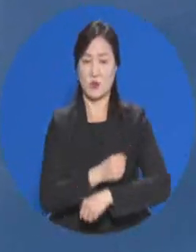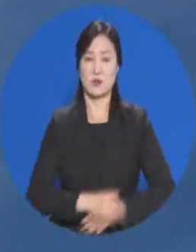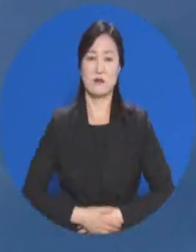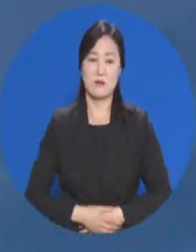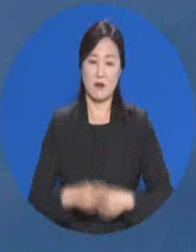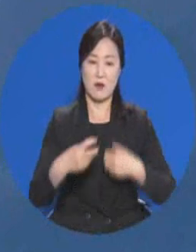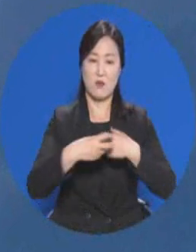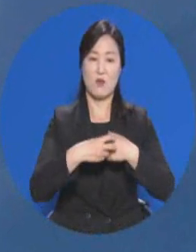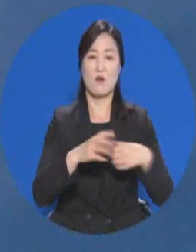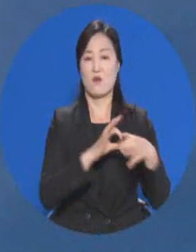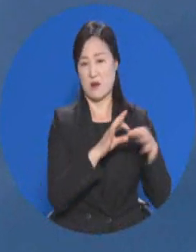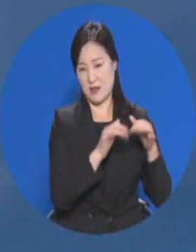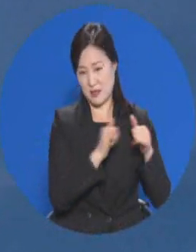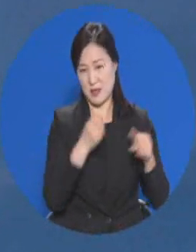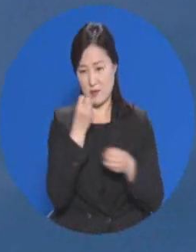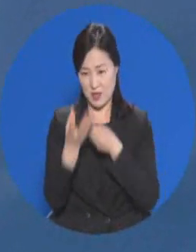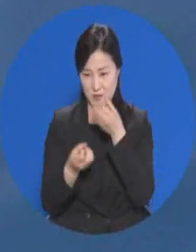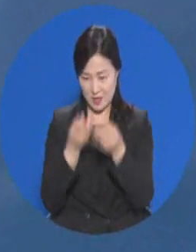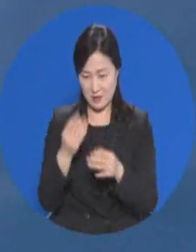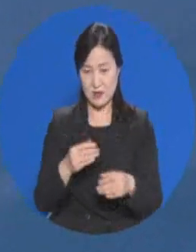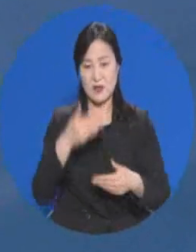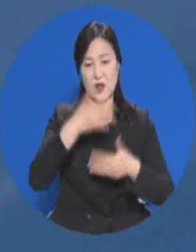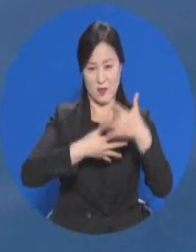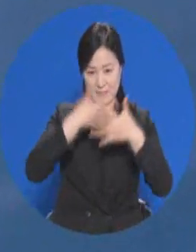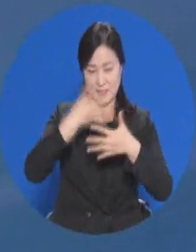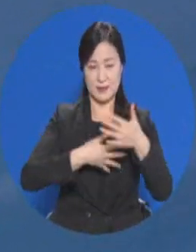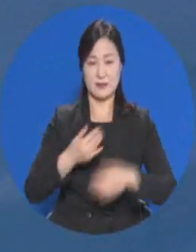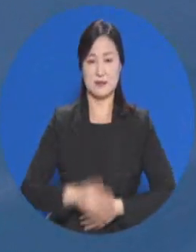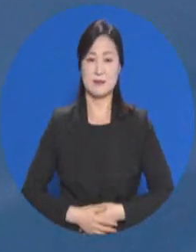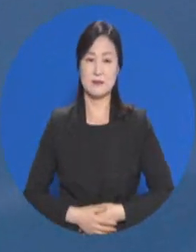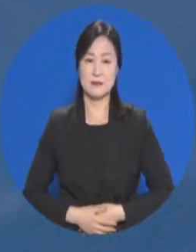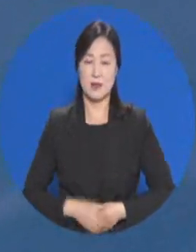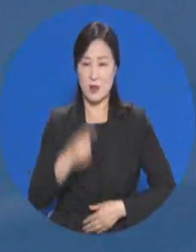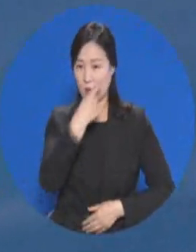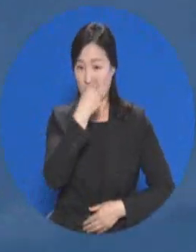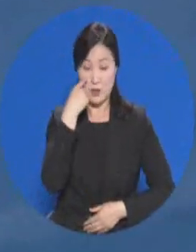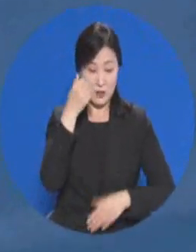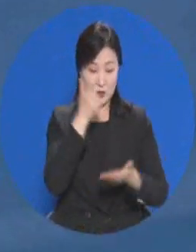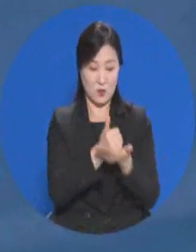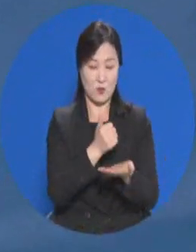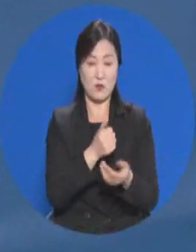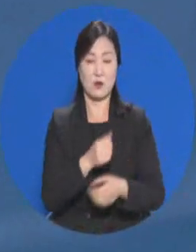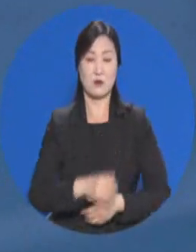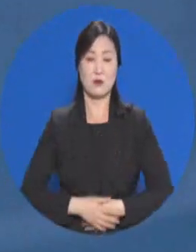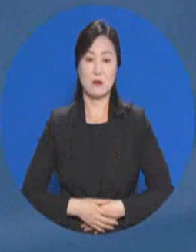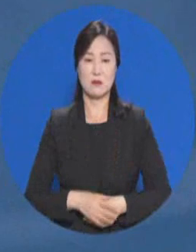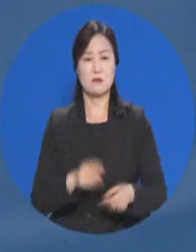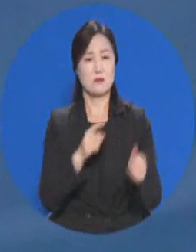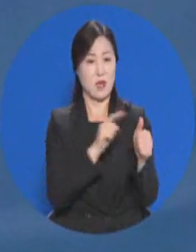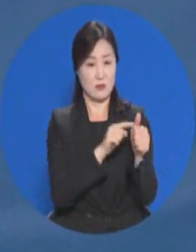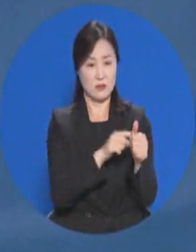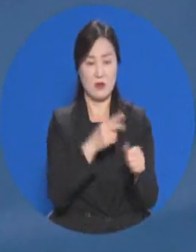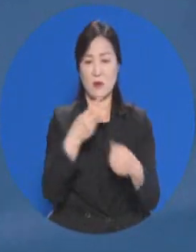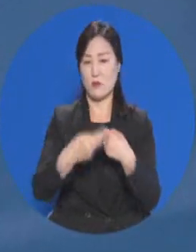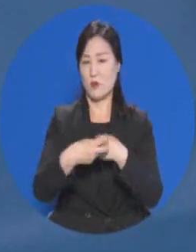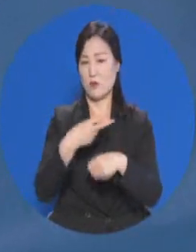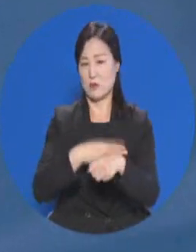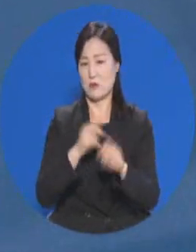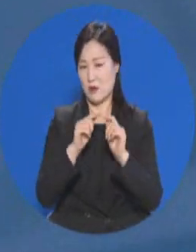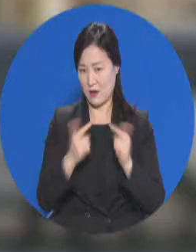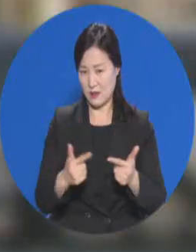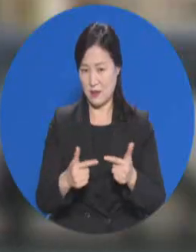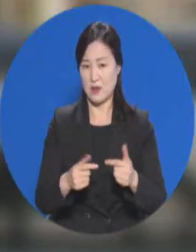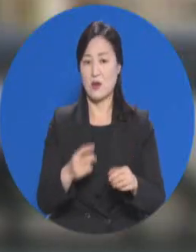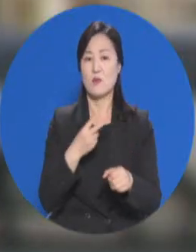병원 내부 관계자가 경찰에 제공한 영상인데 경찰 확인 결과 이 남성은 의사가 아닌 40대